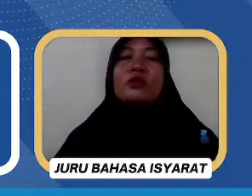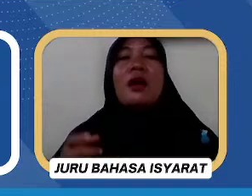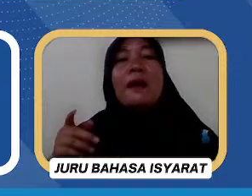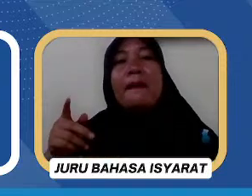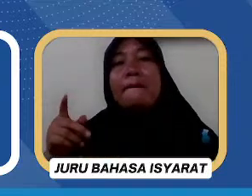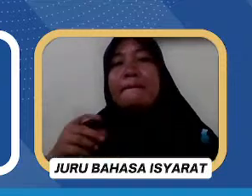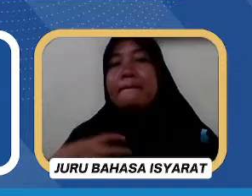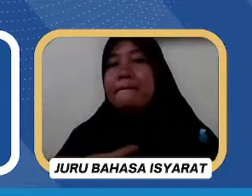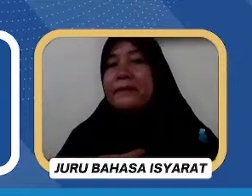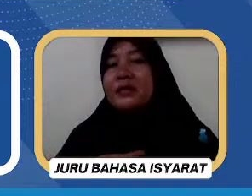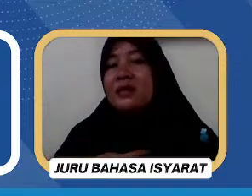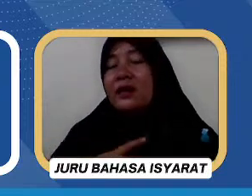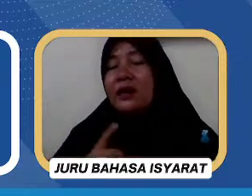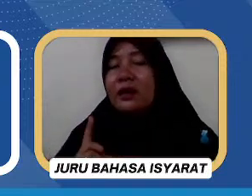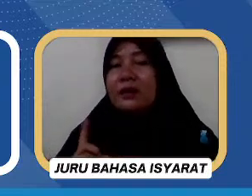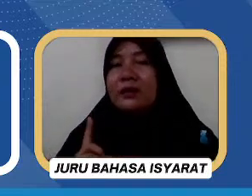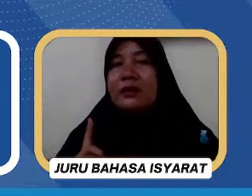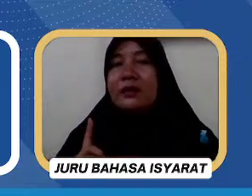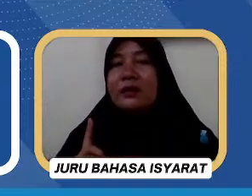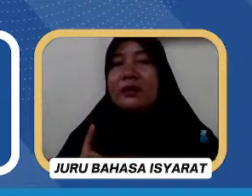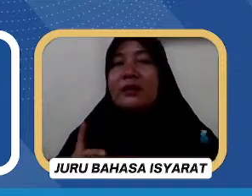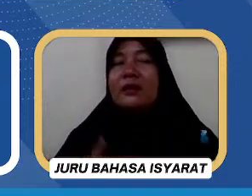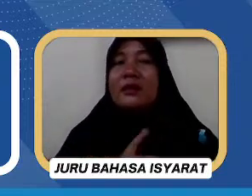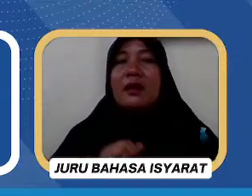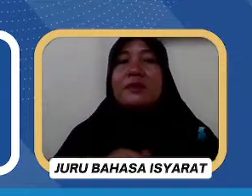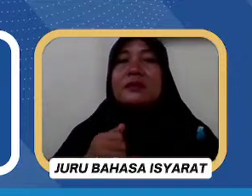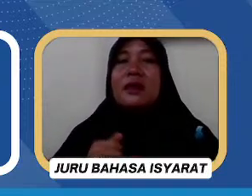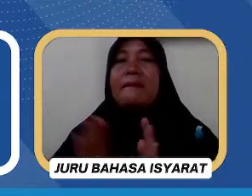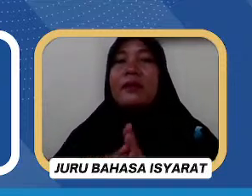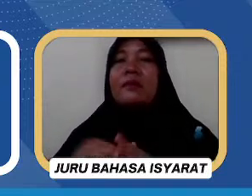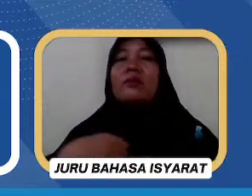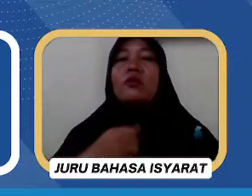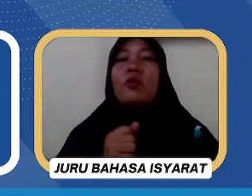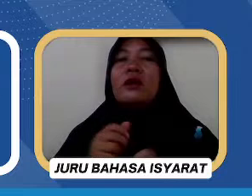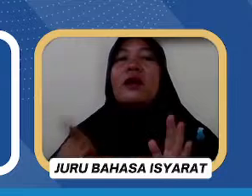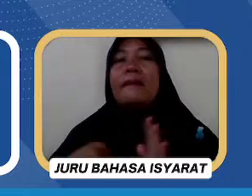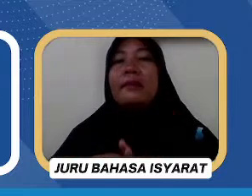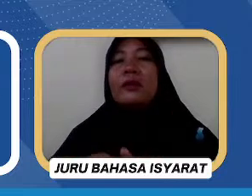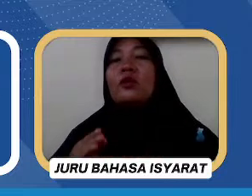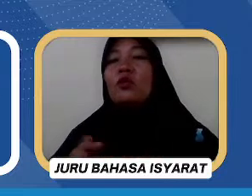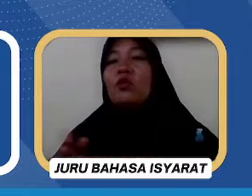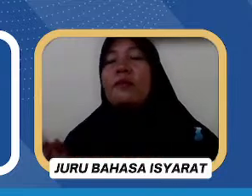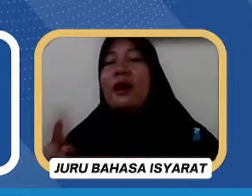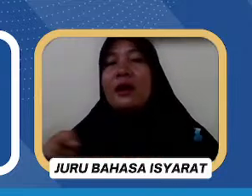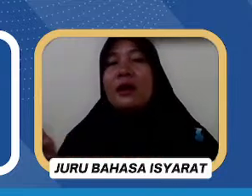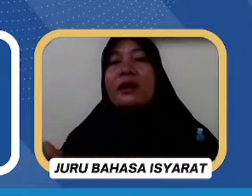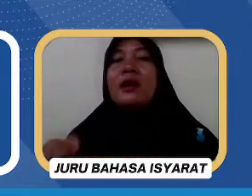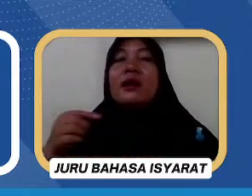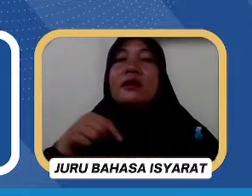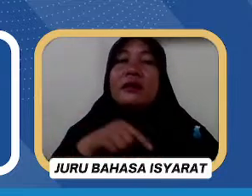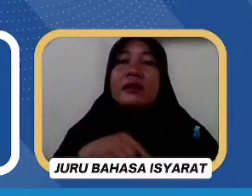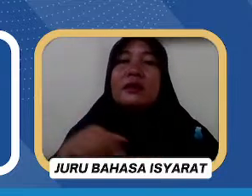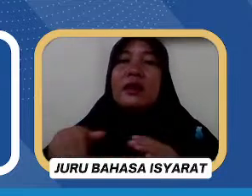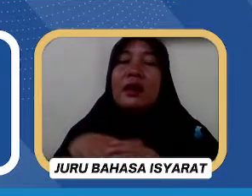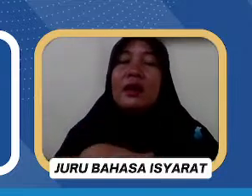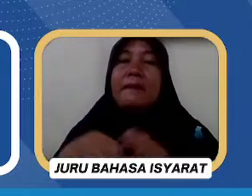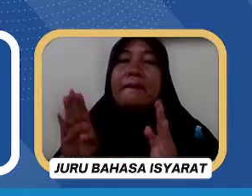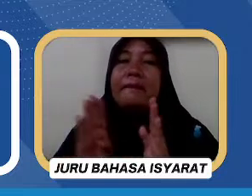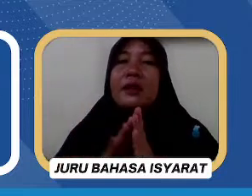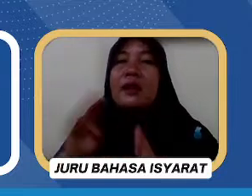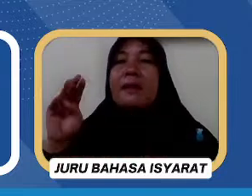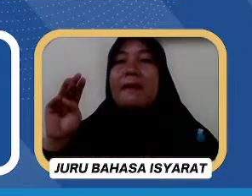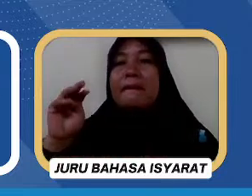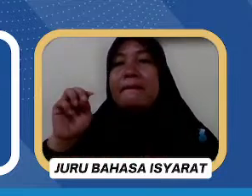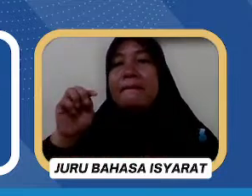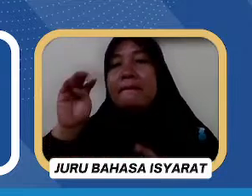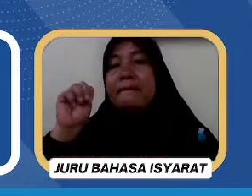lebih partisipatif, dan ini yang harus dimasifkan agar suasana digital kita itu kondusif